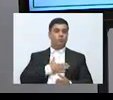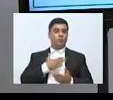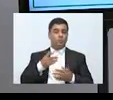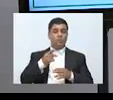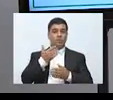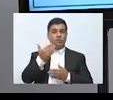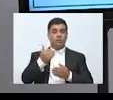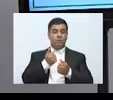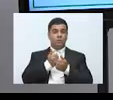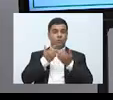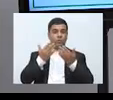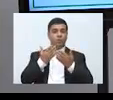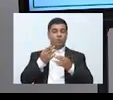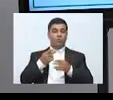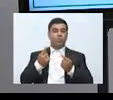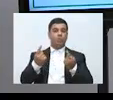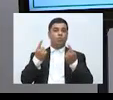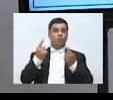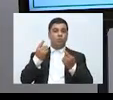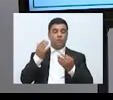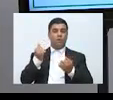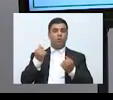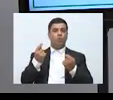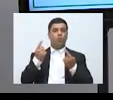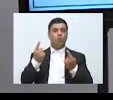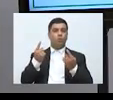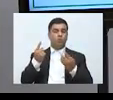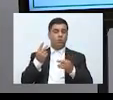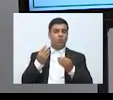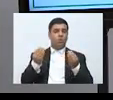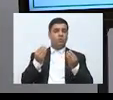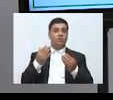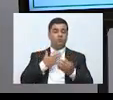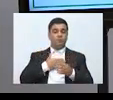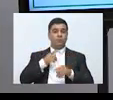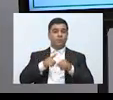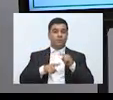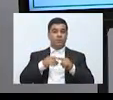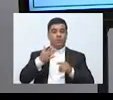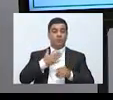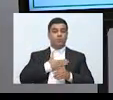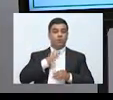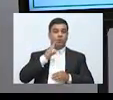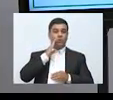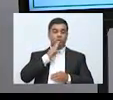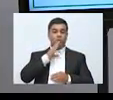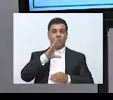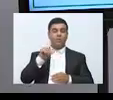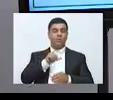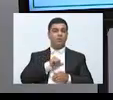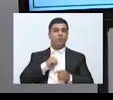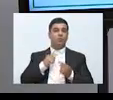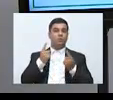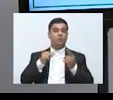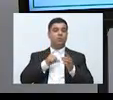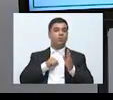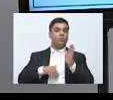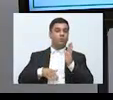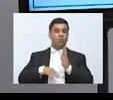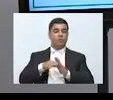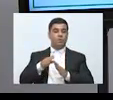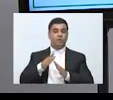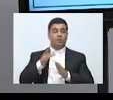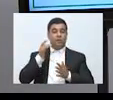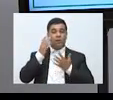nurli, istiqlol, buyuk va ulug'. Vatan sen onamsan, hammadan yuksak.